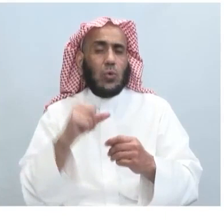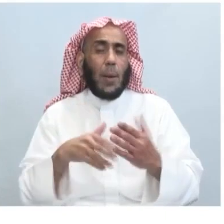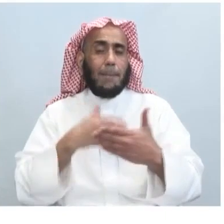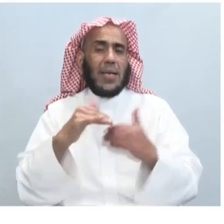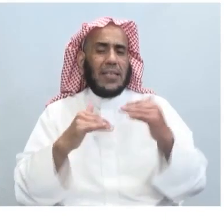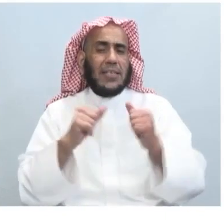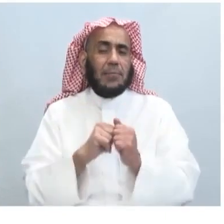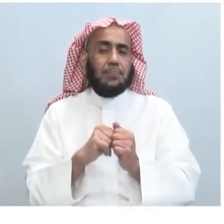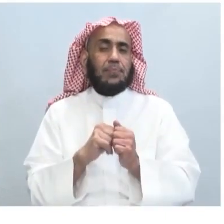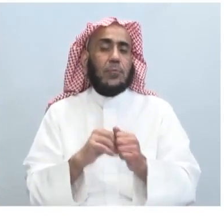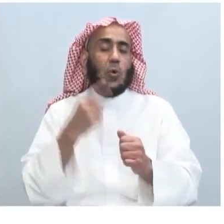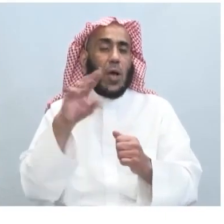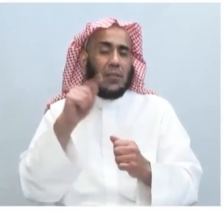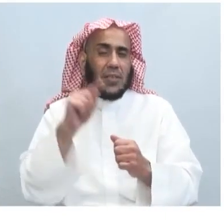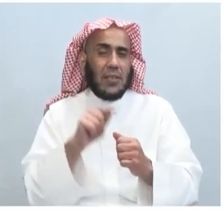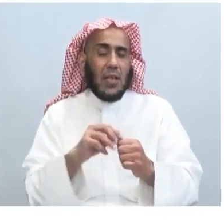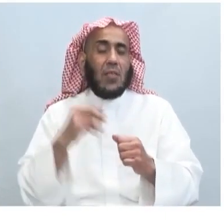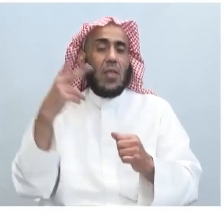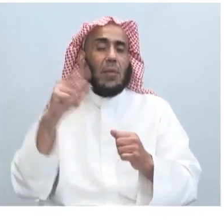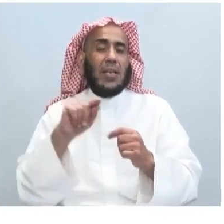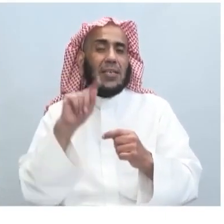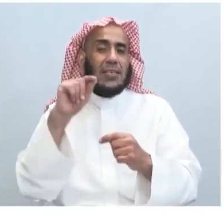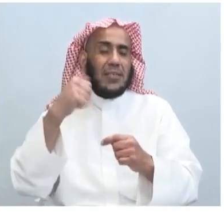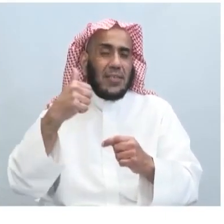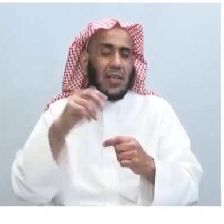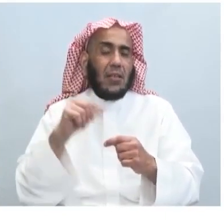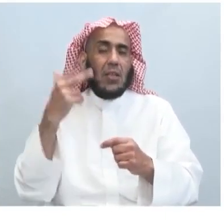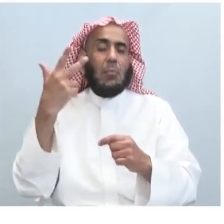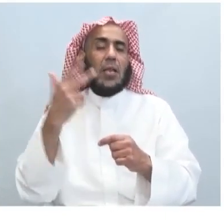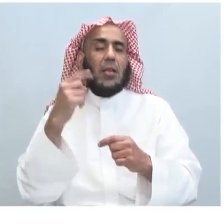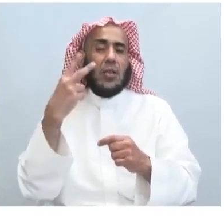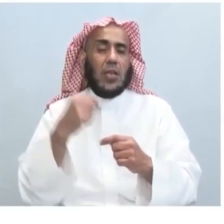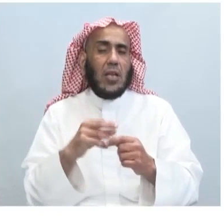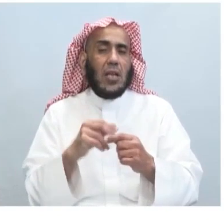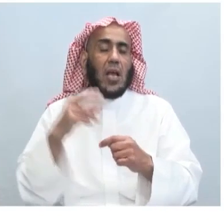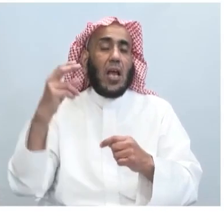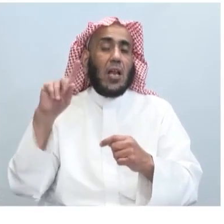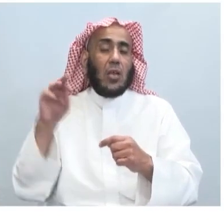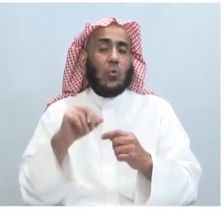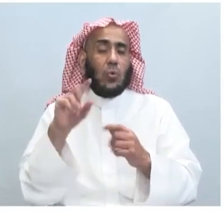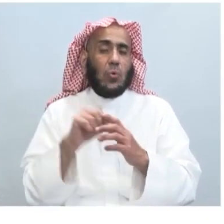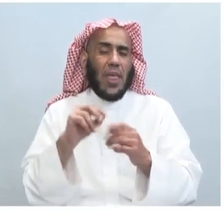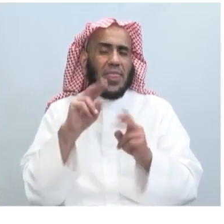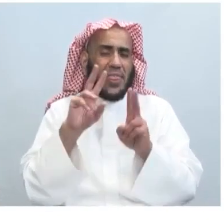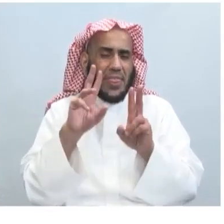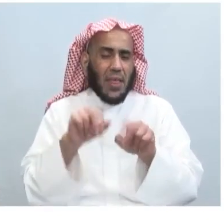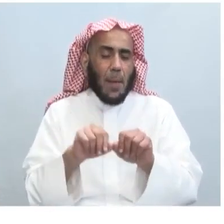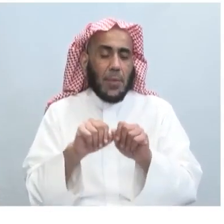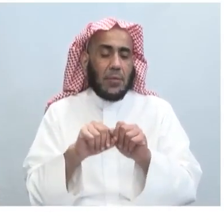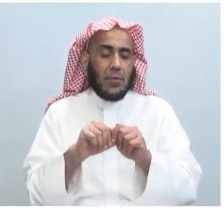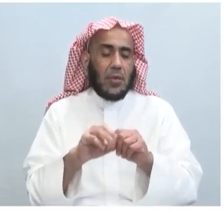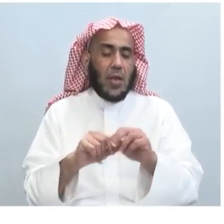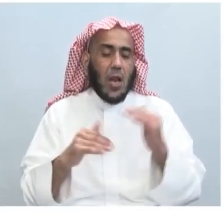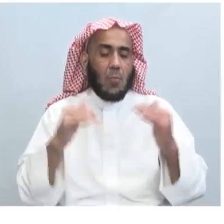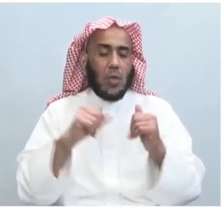الاتزان هذا 1.86 88 2 الكي كيو او الثابت